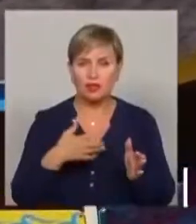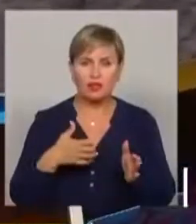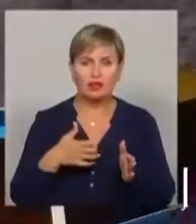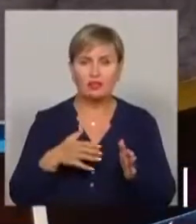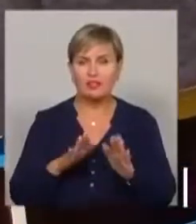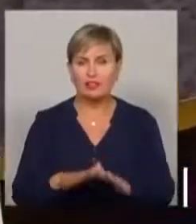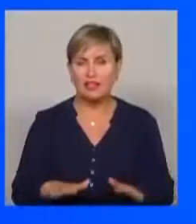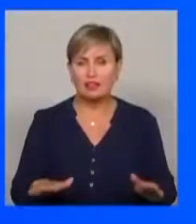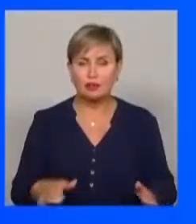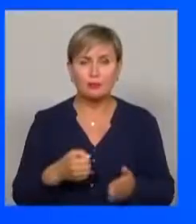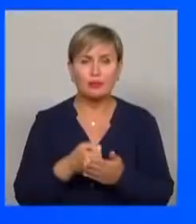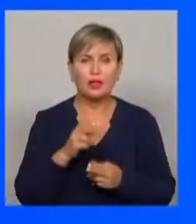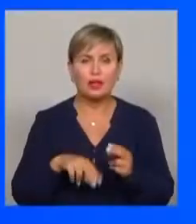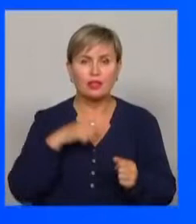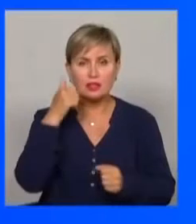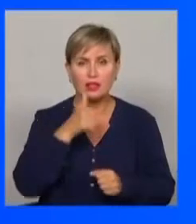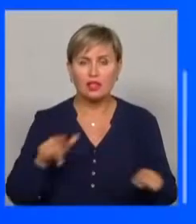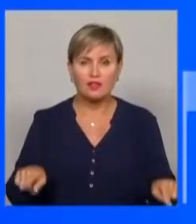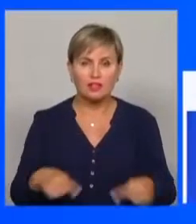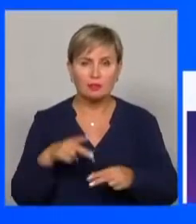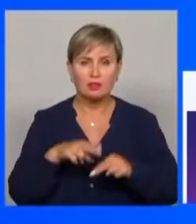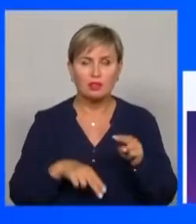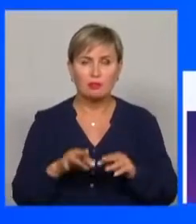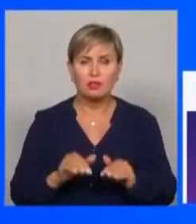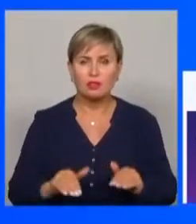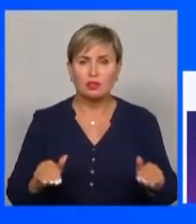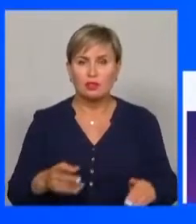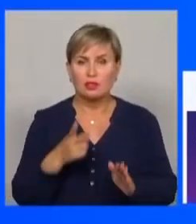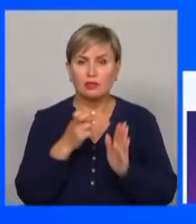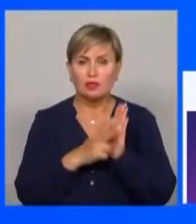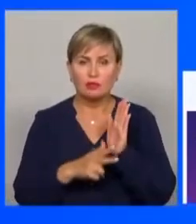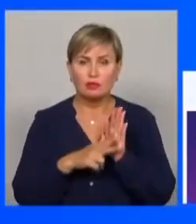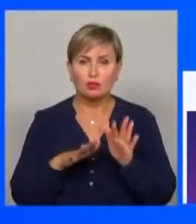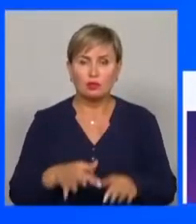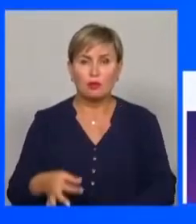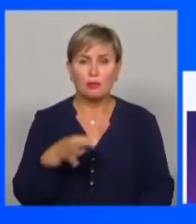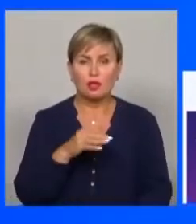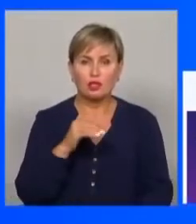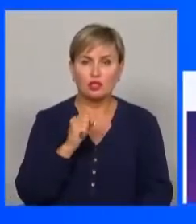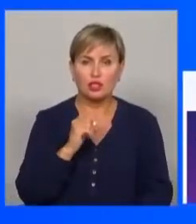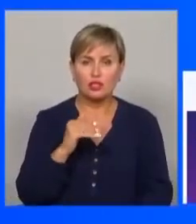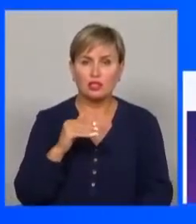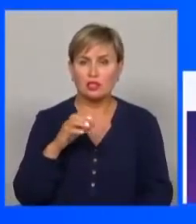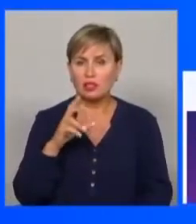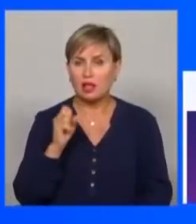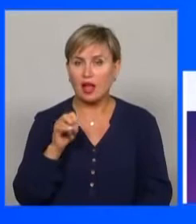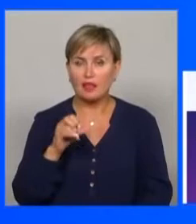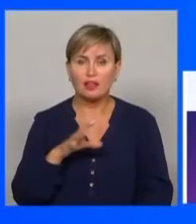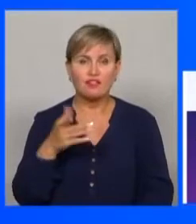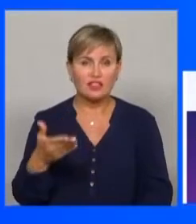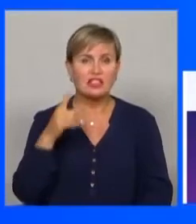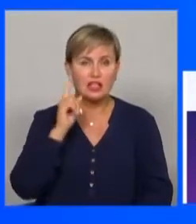яслях. До конца года возобновятся строительные работы по детскому саду на 280 мест в микрорайоне Жасканат. Вы знаете, эта стройка была